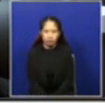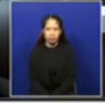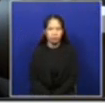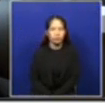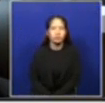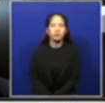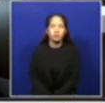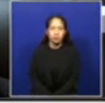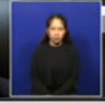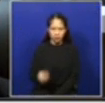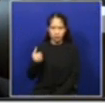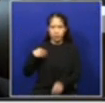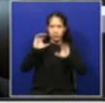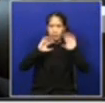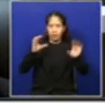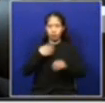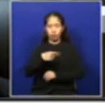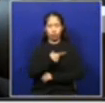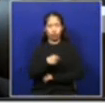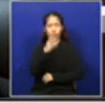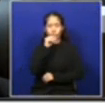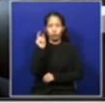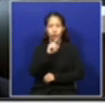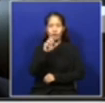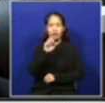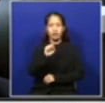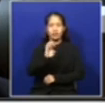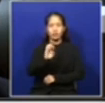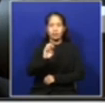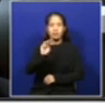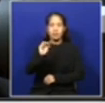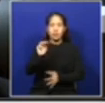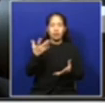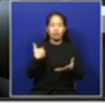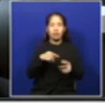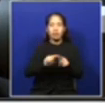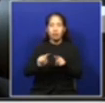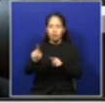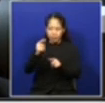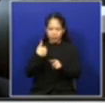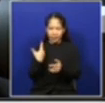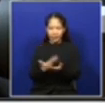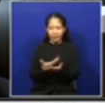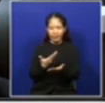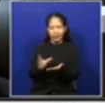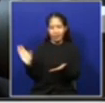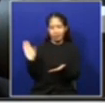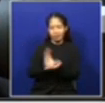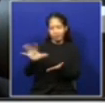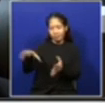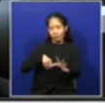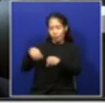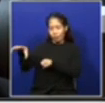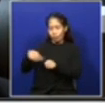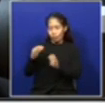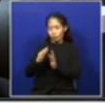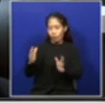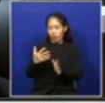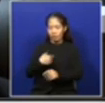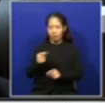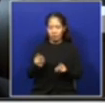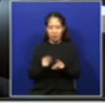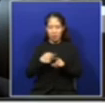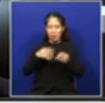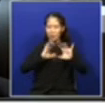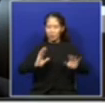การช่วยเหลือ SME นั้นด้วยเหตุผลของการที่จะใช้เงินงบประมาณจำนวนมากเพื่อให้เกิดความชอบธรรมในการใช้งบ